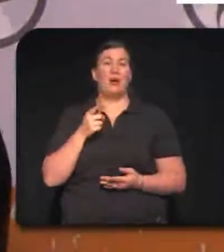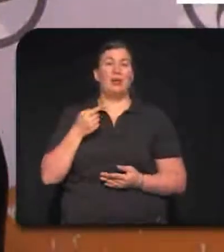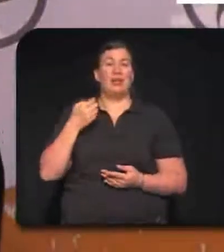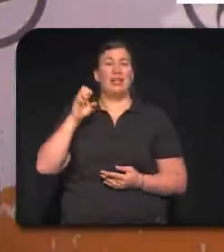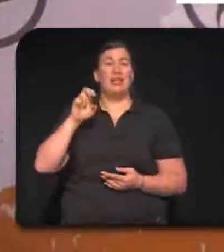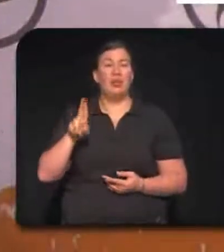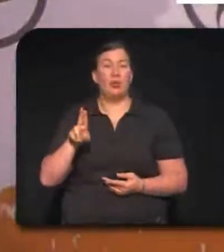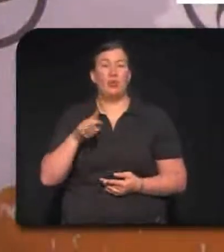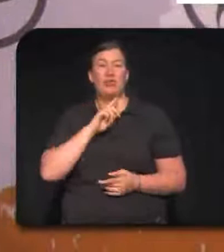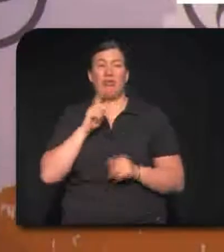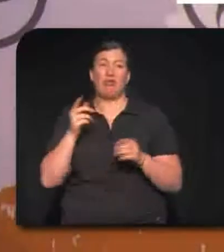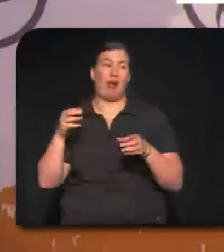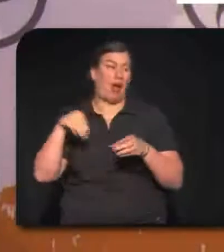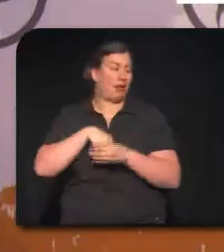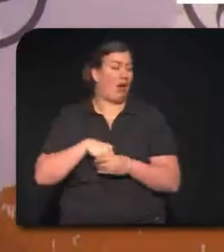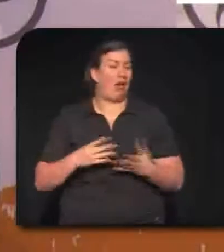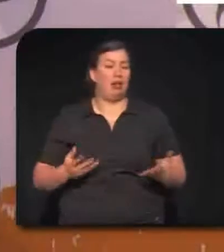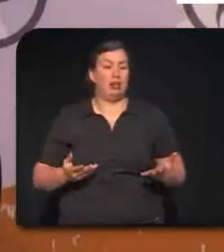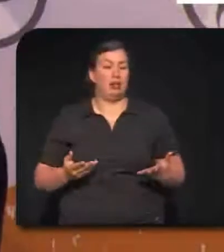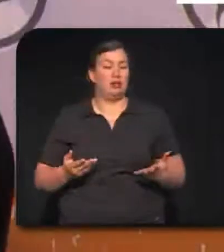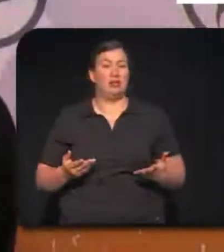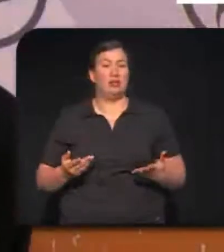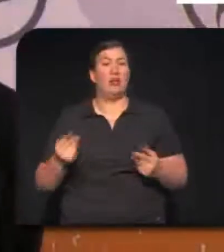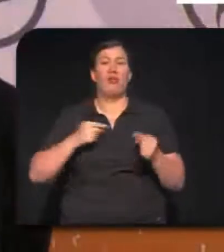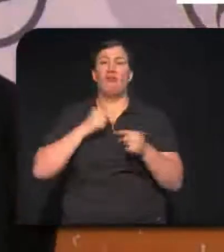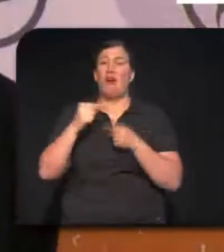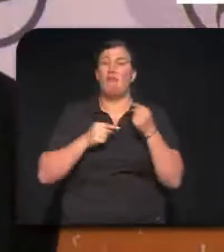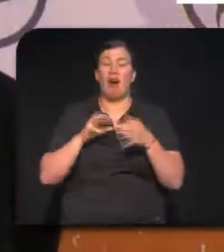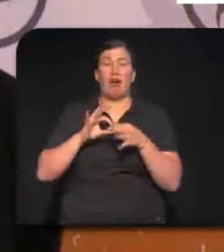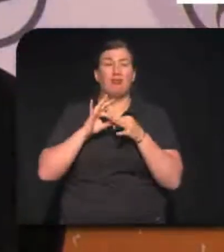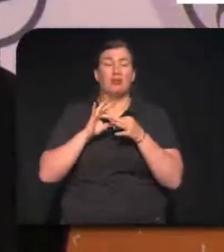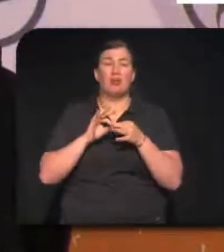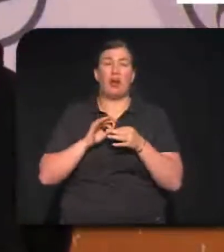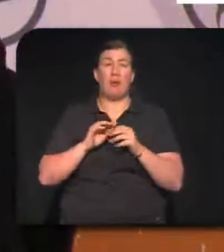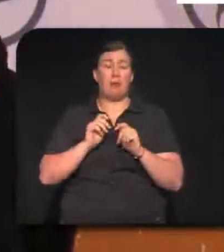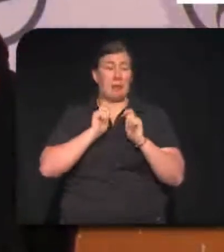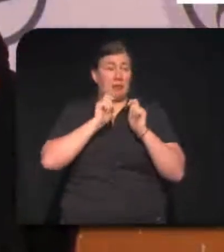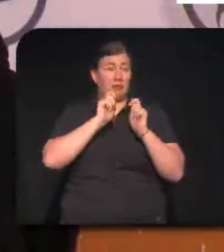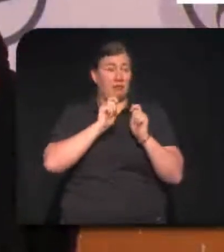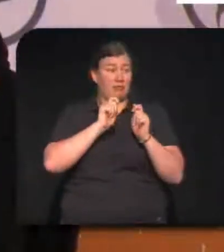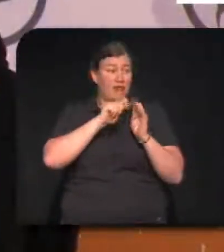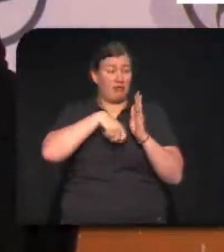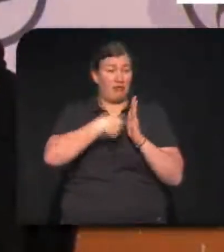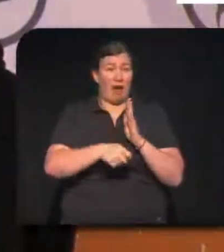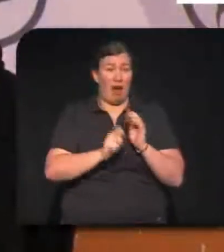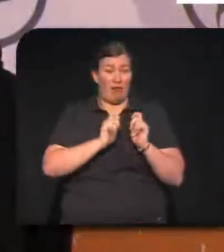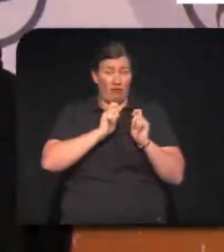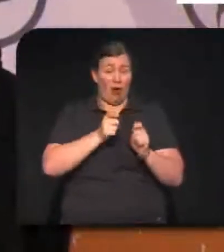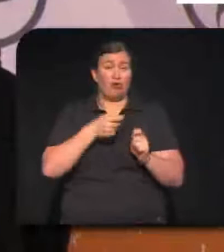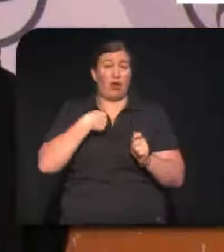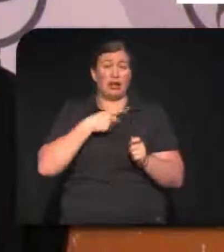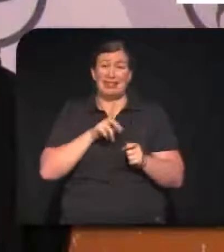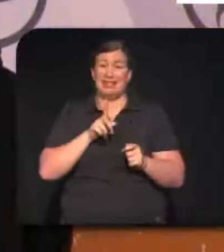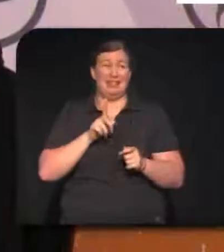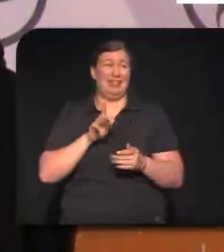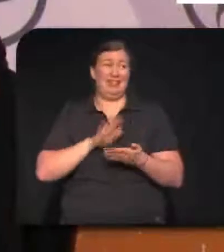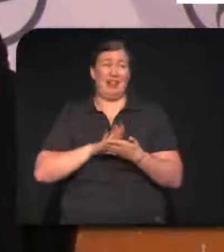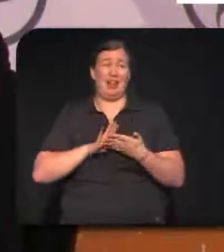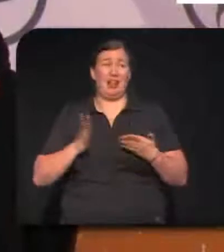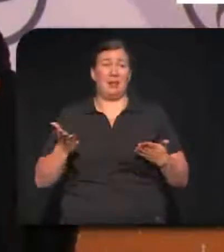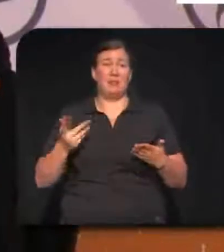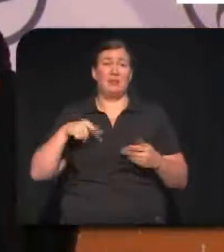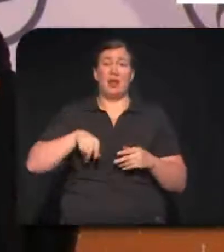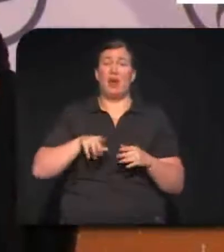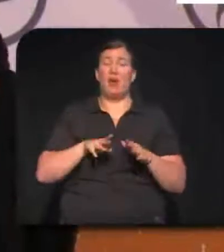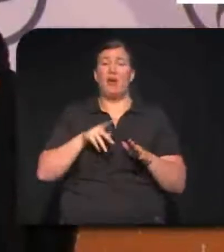dass die dass das Verfahren zur Wahl eines Vorschlages dazu geeignet war die Stimmen auf viele